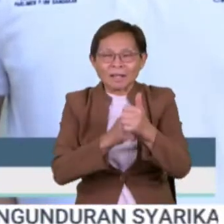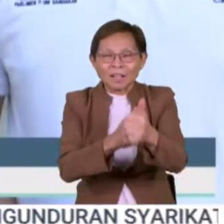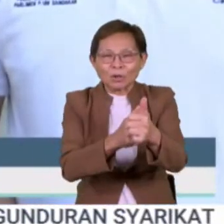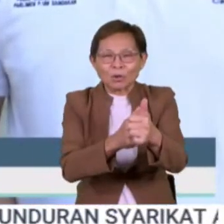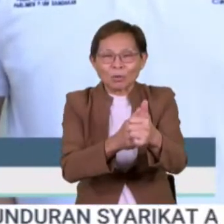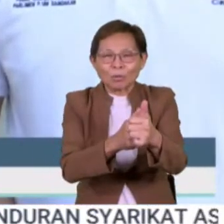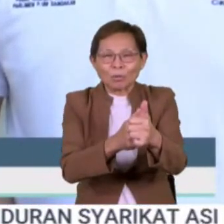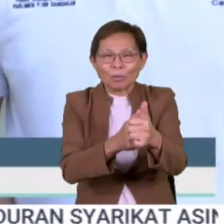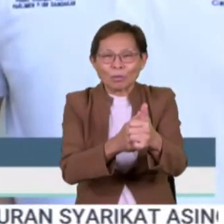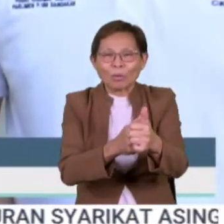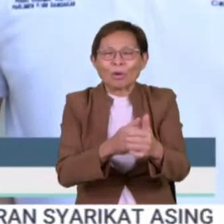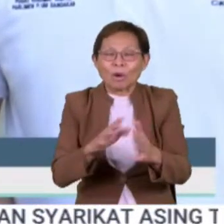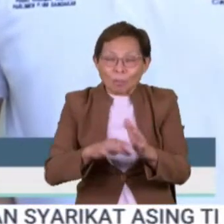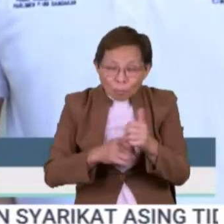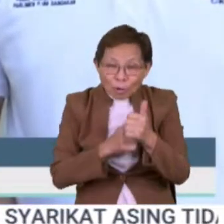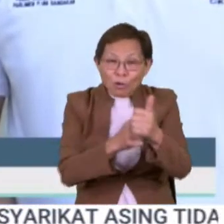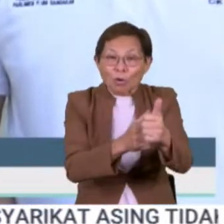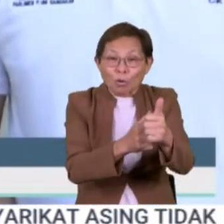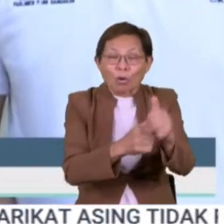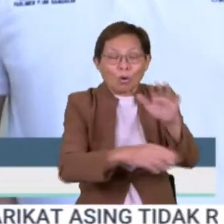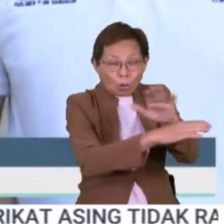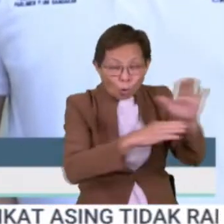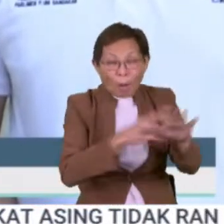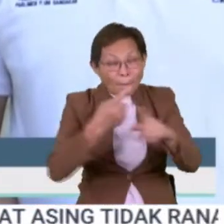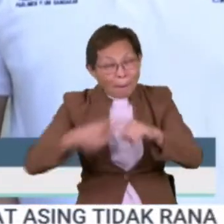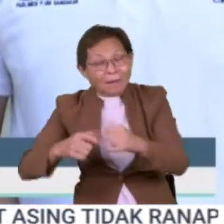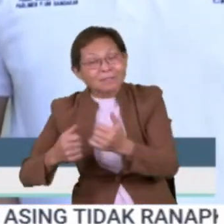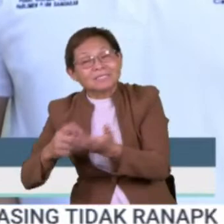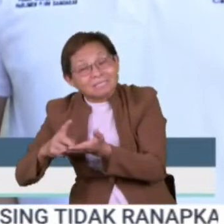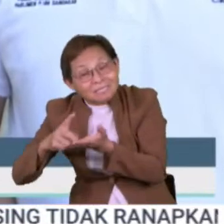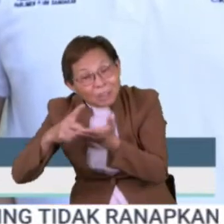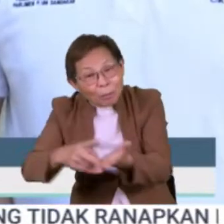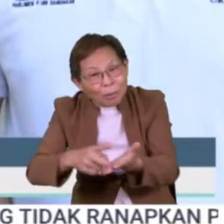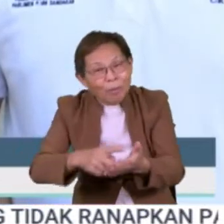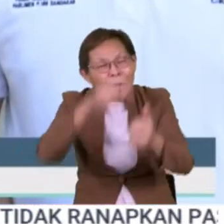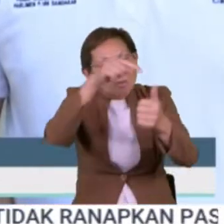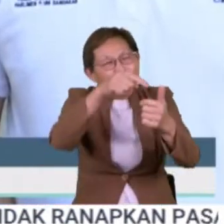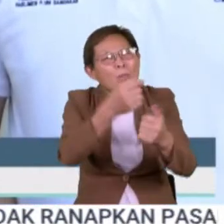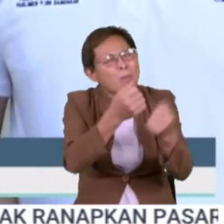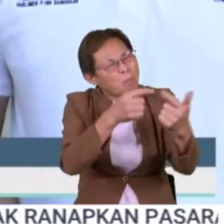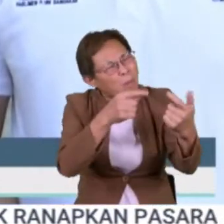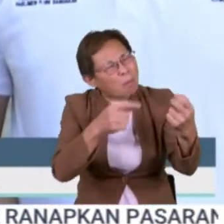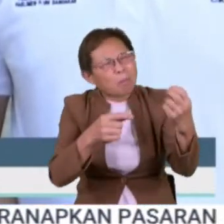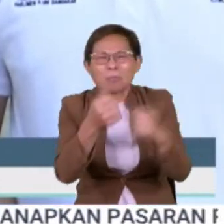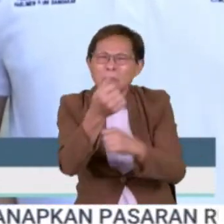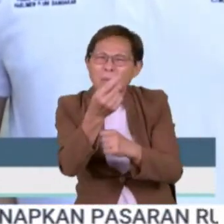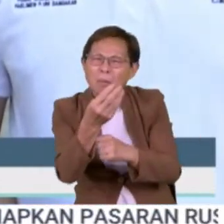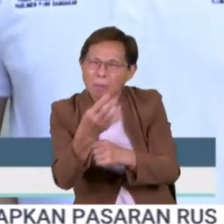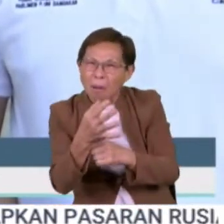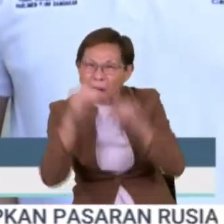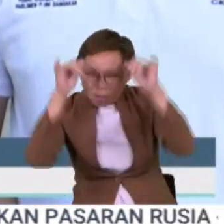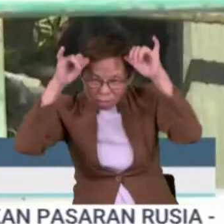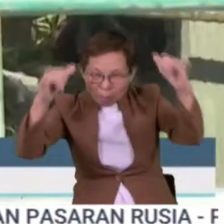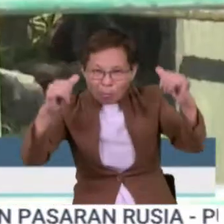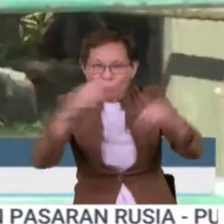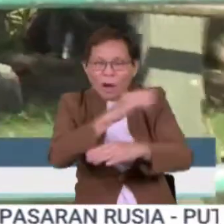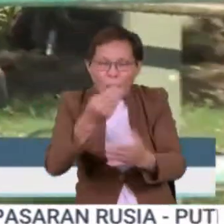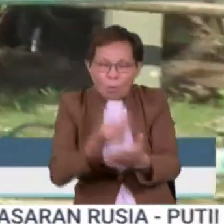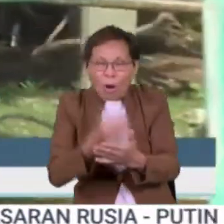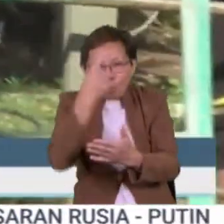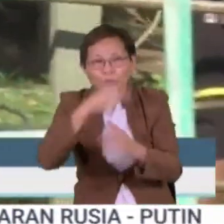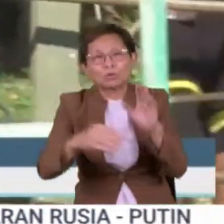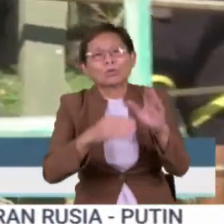tapi menyumbangkan beberapa ekor lembu dan keuangan untuk keperluan korban